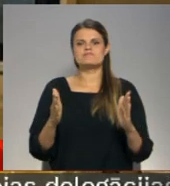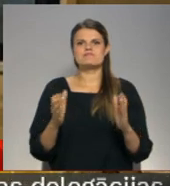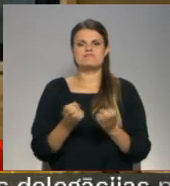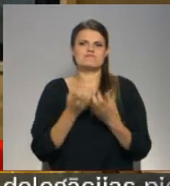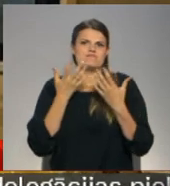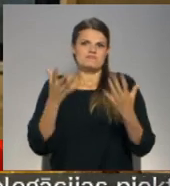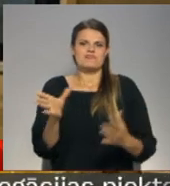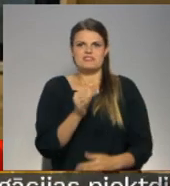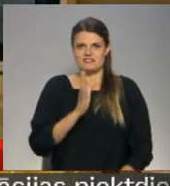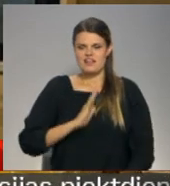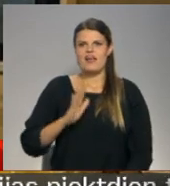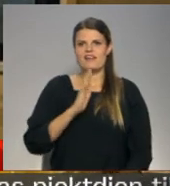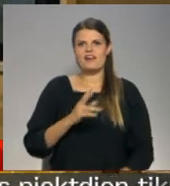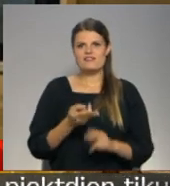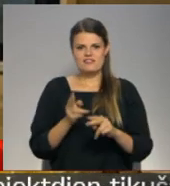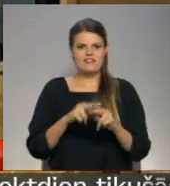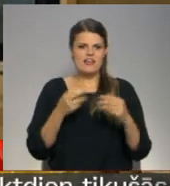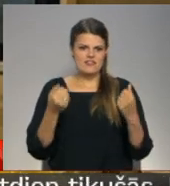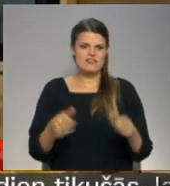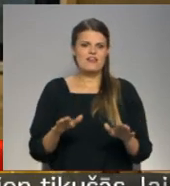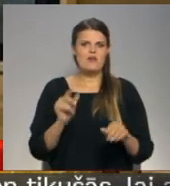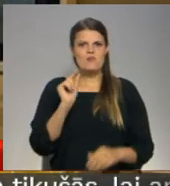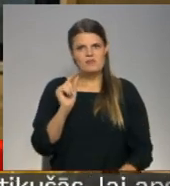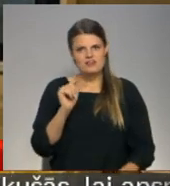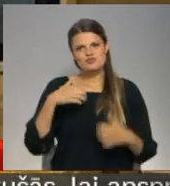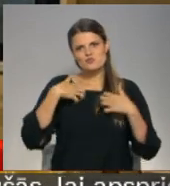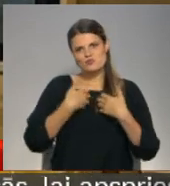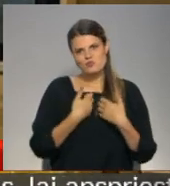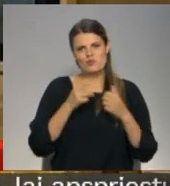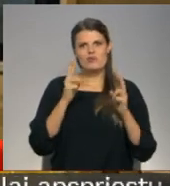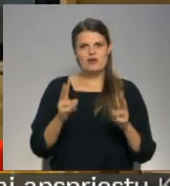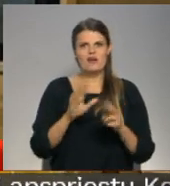ir sagaidīta. Un tad jau mazliet varbūt skumji, ka